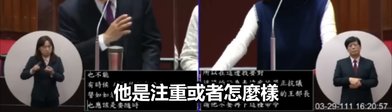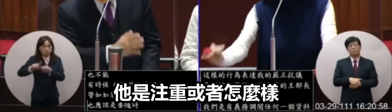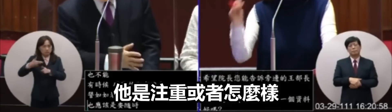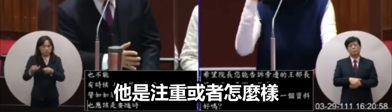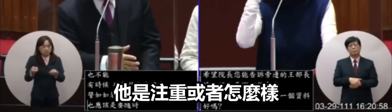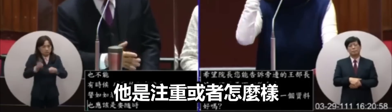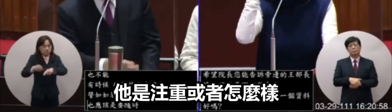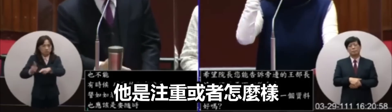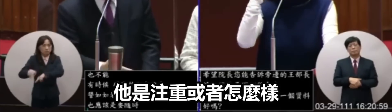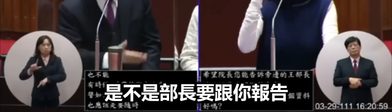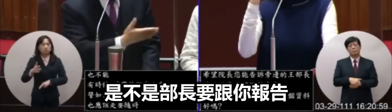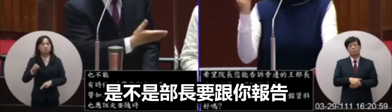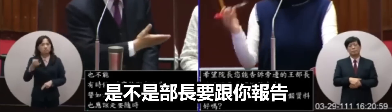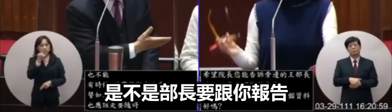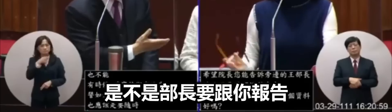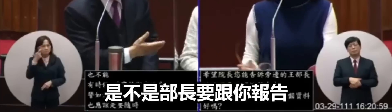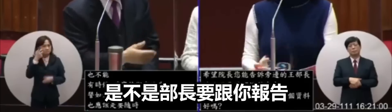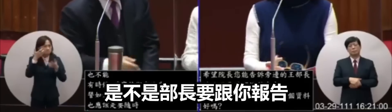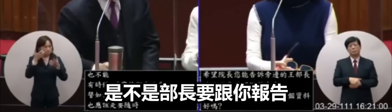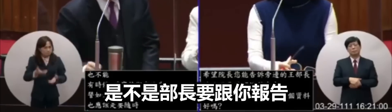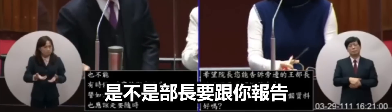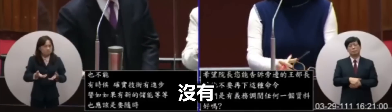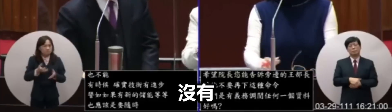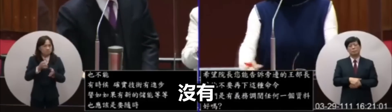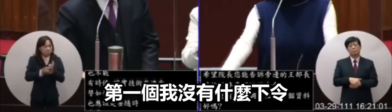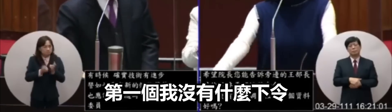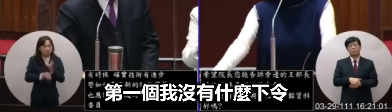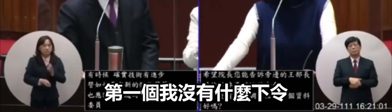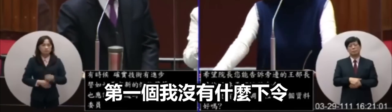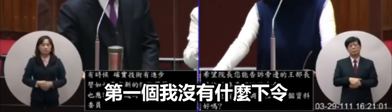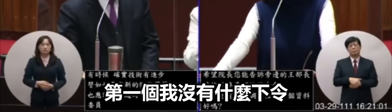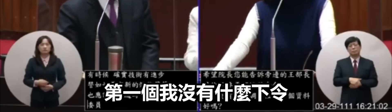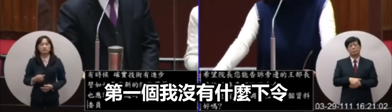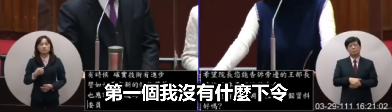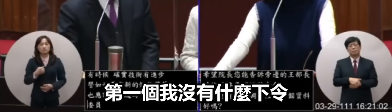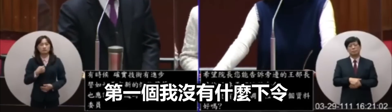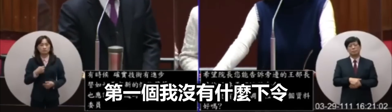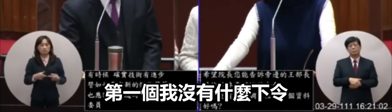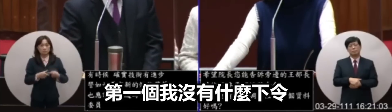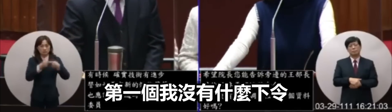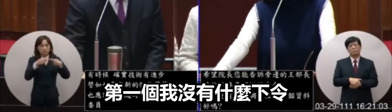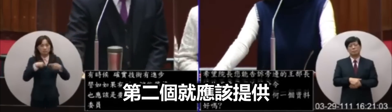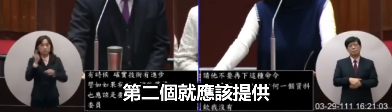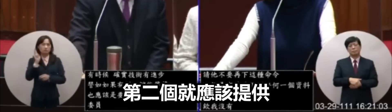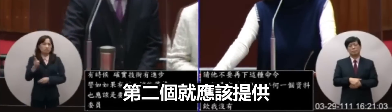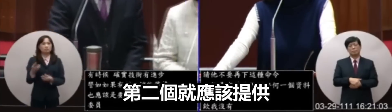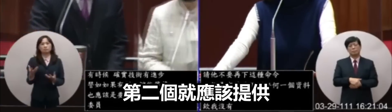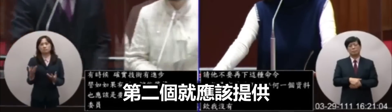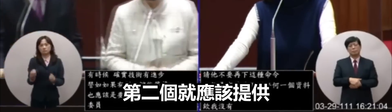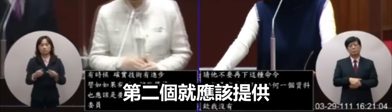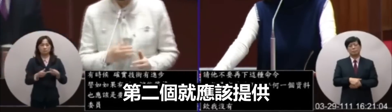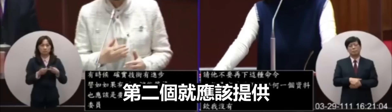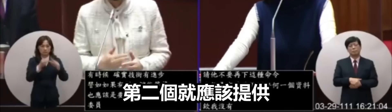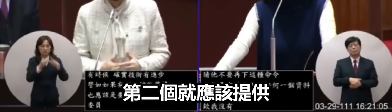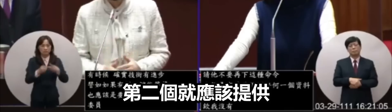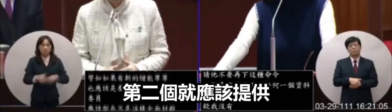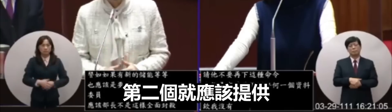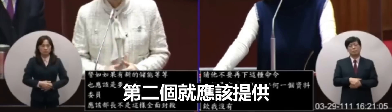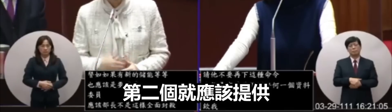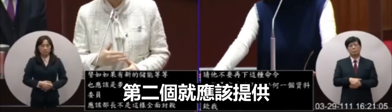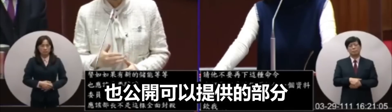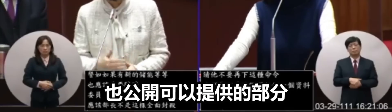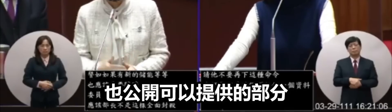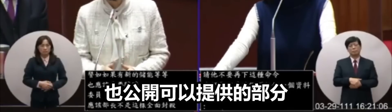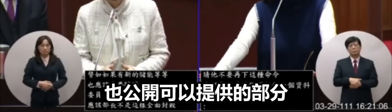是注重或者怎么样，是不是部长要跟你报告？ 我没有，第一个我没有什么下令啦哈。那第二个就应该